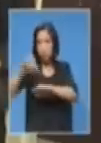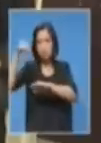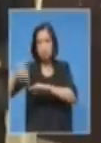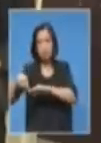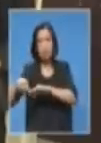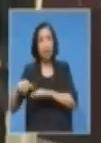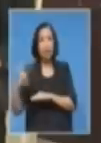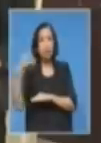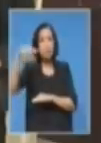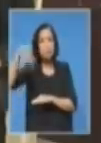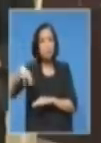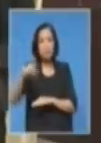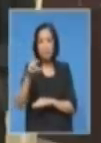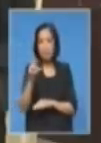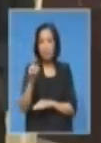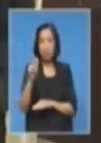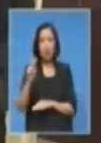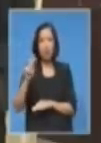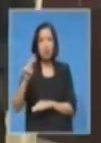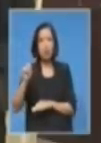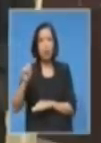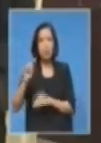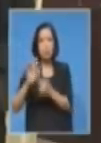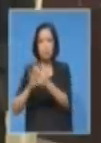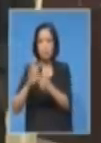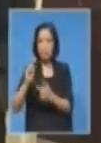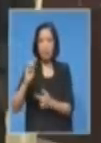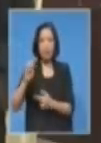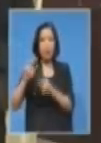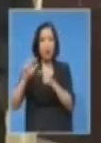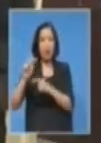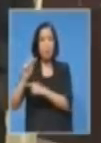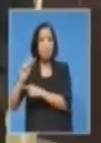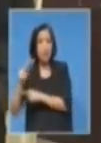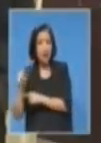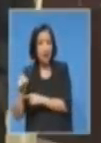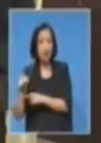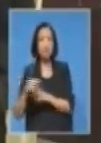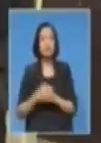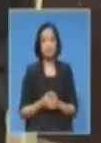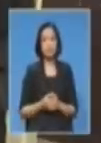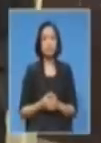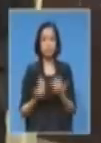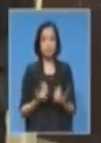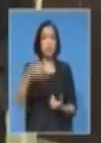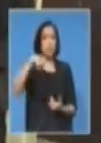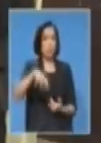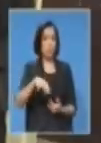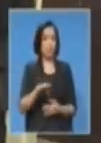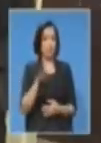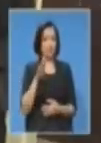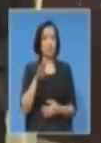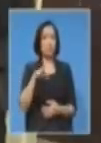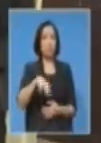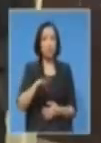นเดียวกันหรือเปล่าผมกลัวออกมาคน2คนแล้วเราต้องต่อรถกันเหนื่อย ครับขณะนี้ก็เป็นบริษัทพูด